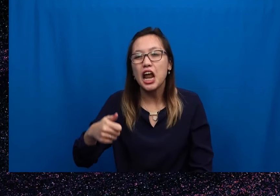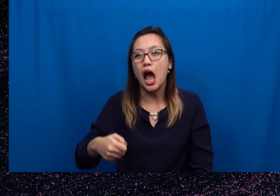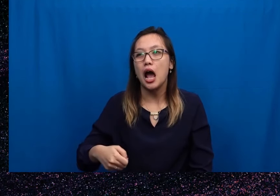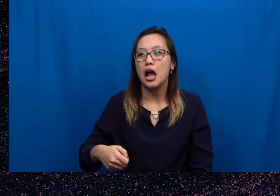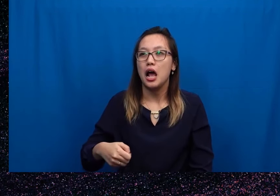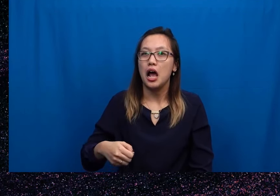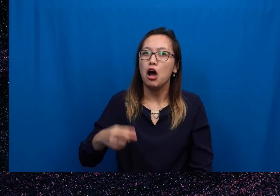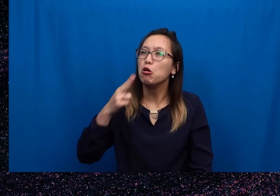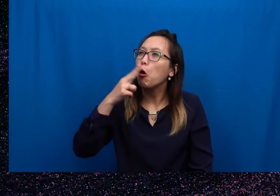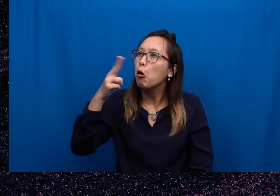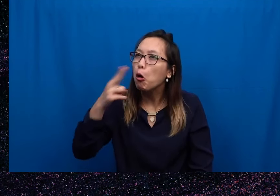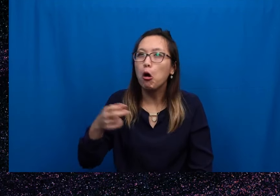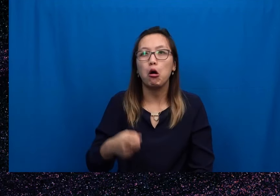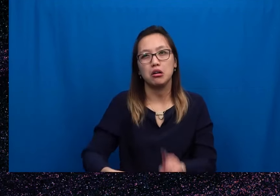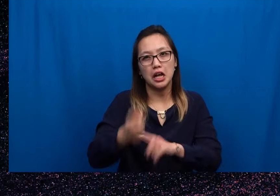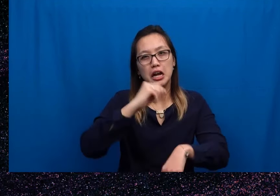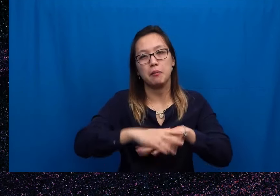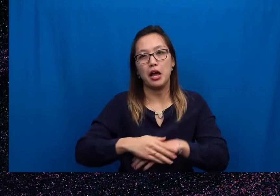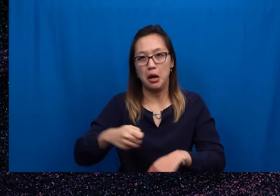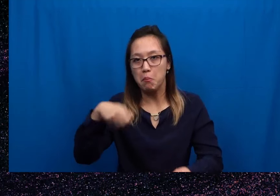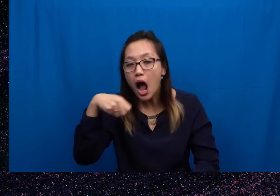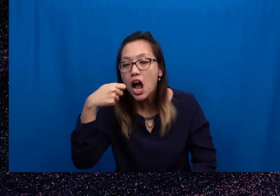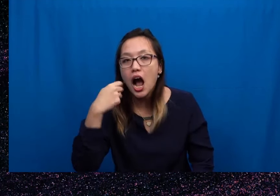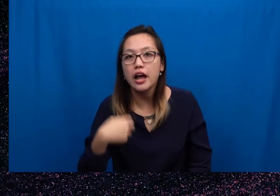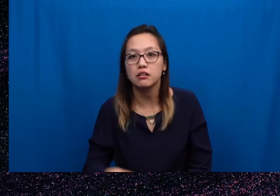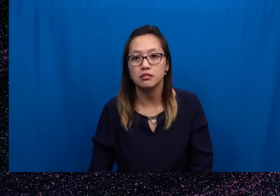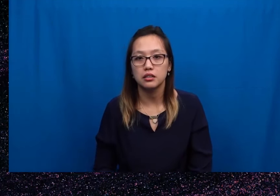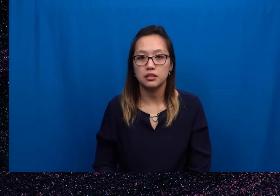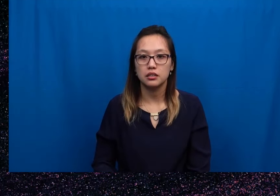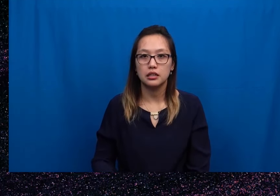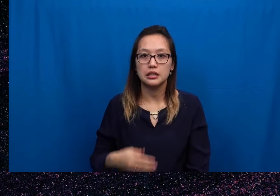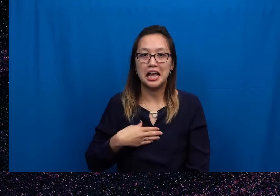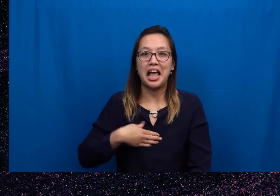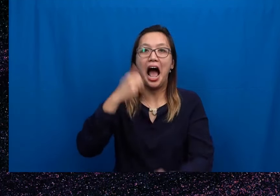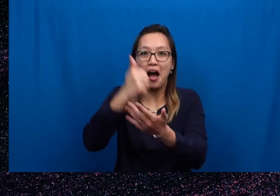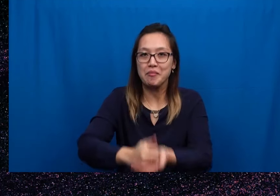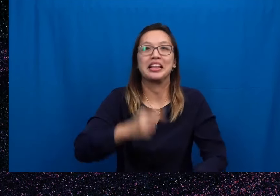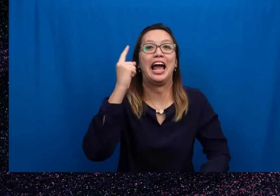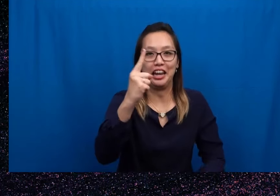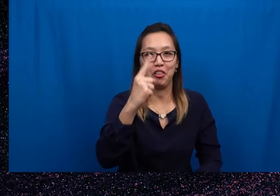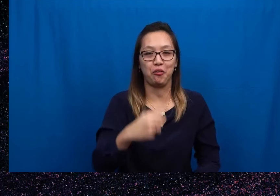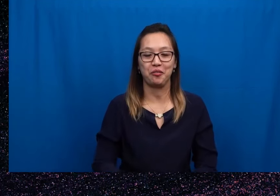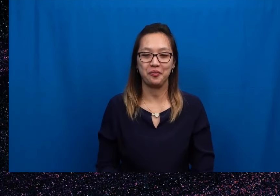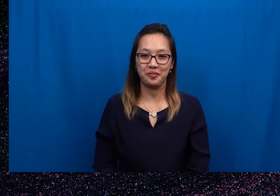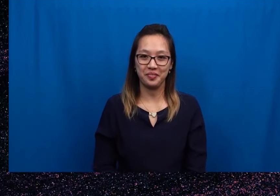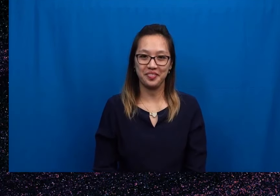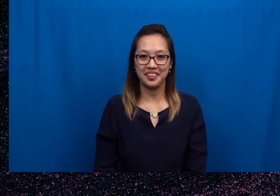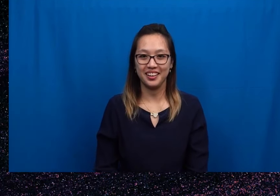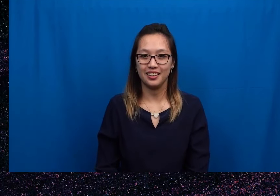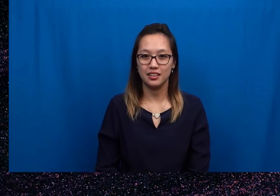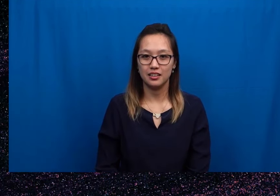Dan itu sudah saya aminkan. Sehingga ketika ada tantangan seperti itu, saya agak sedikit